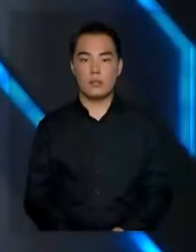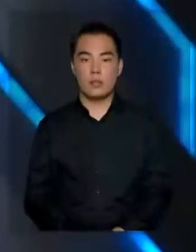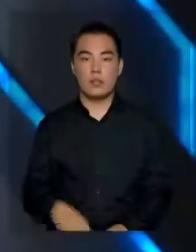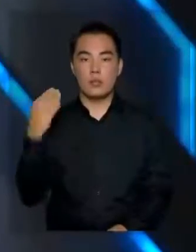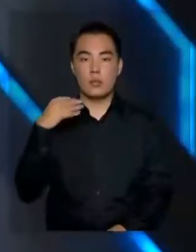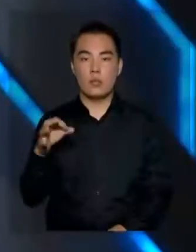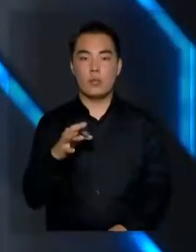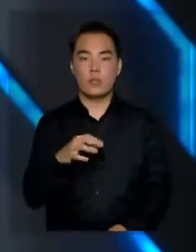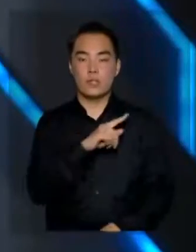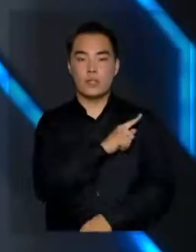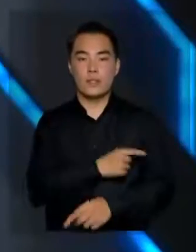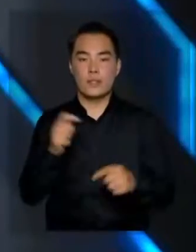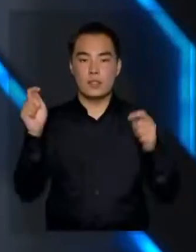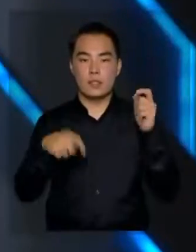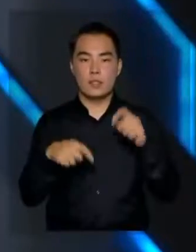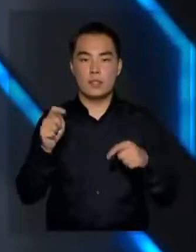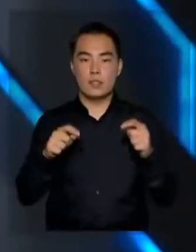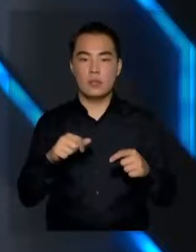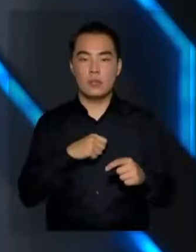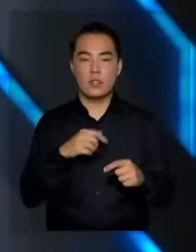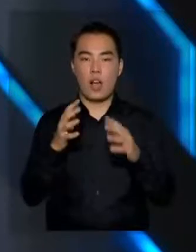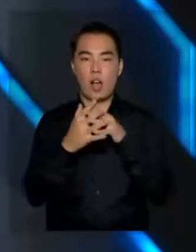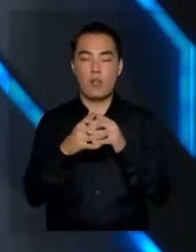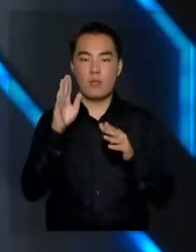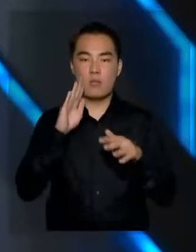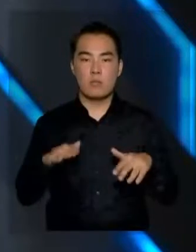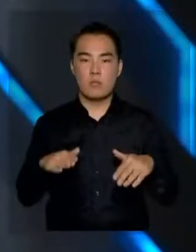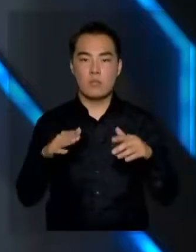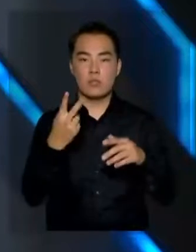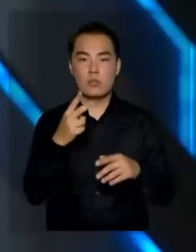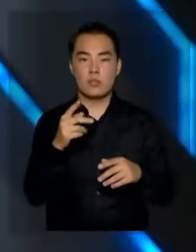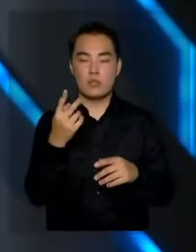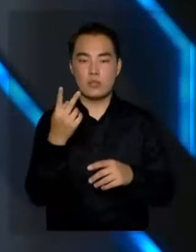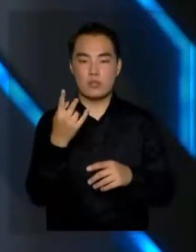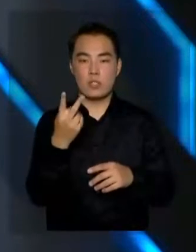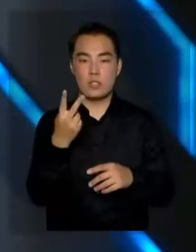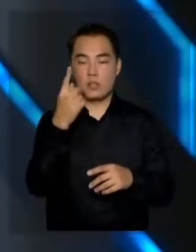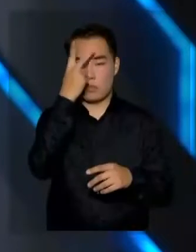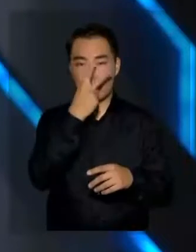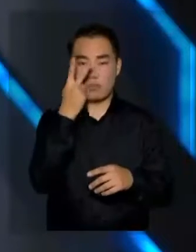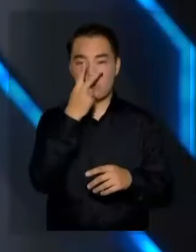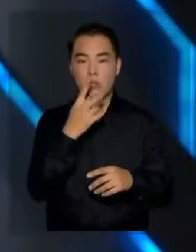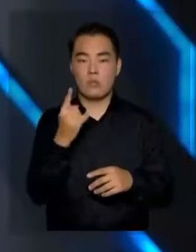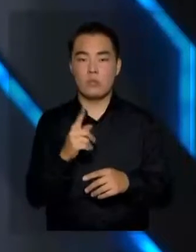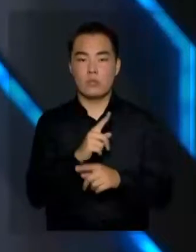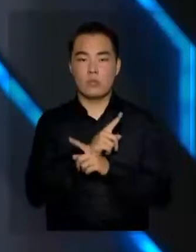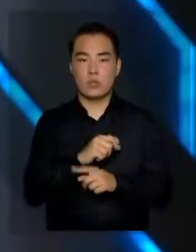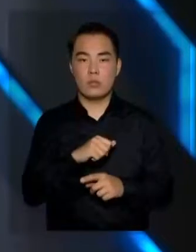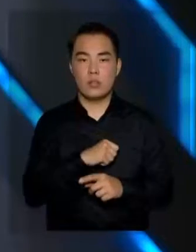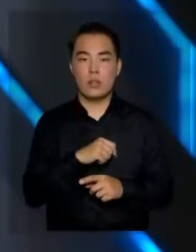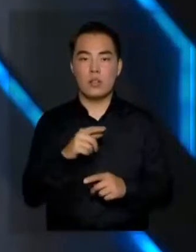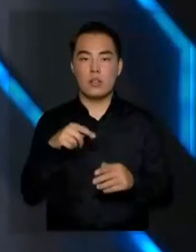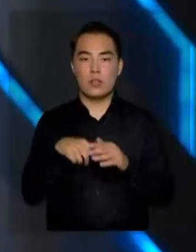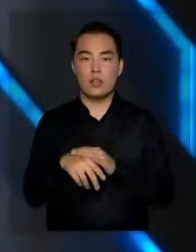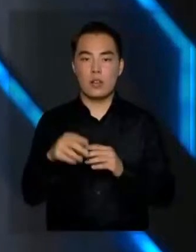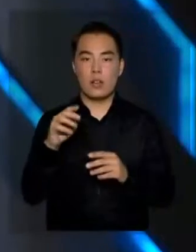Түркістан облысындағы толассыз жауыннан ауылдарды су басып салдарынан 2 жастағы бала қайтыс болды. Қайғылы оқиға Қазығұрт ауданында тіркелді.